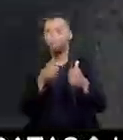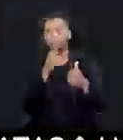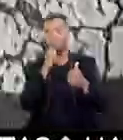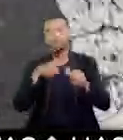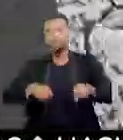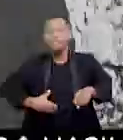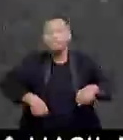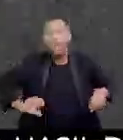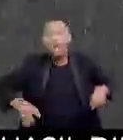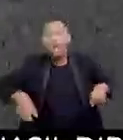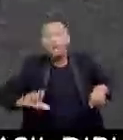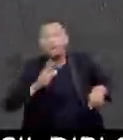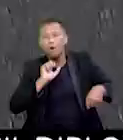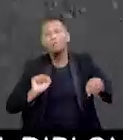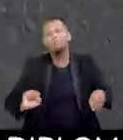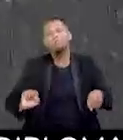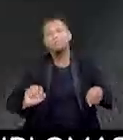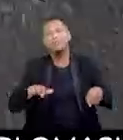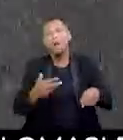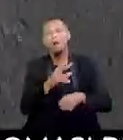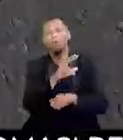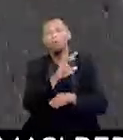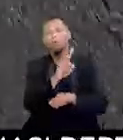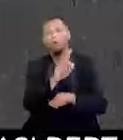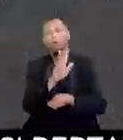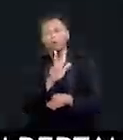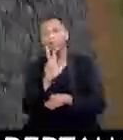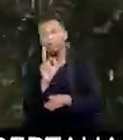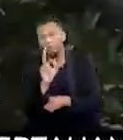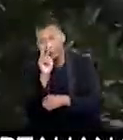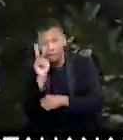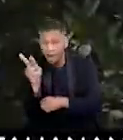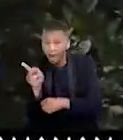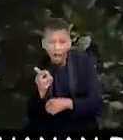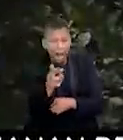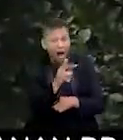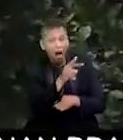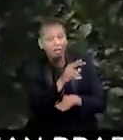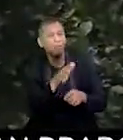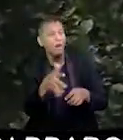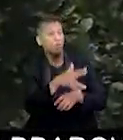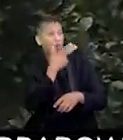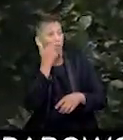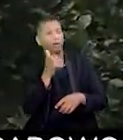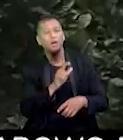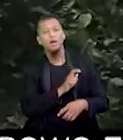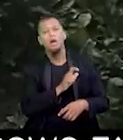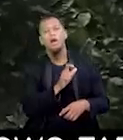Vespa tahun 80-an ini mengantar saya melihat kekayaan alam lainnya yang dimiliki Banyuwangi, yakni cabai.